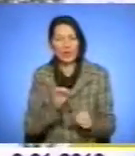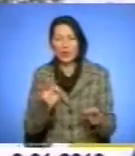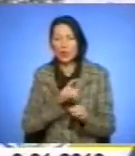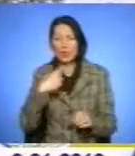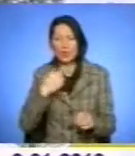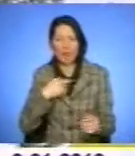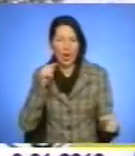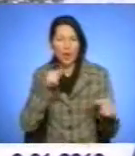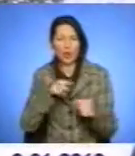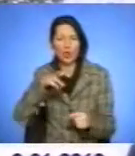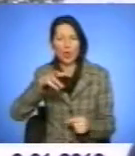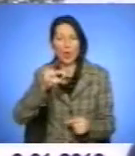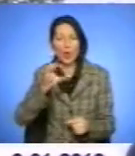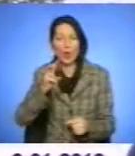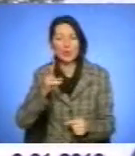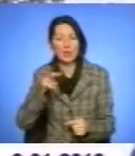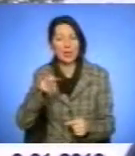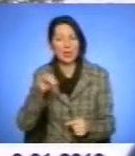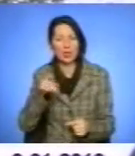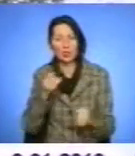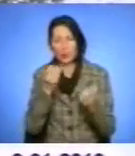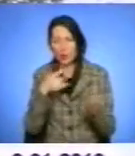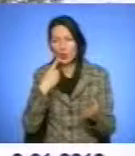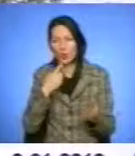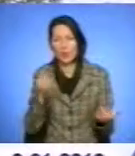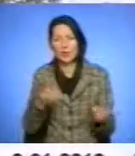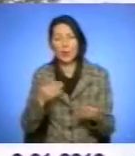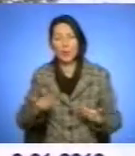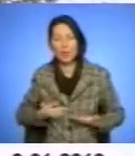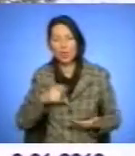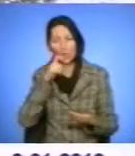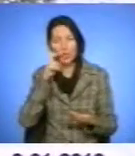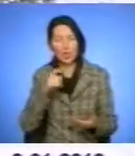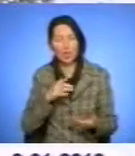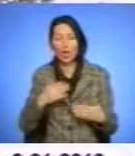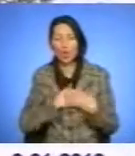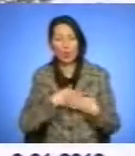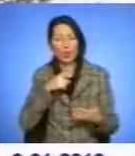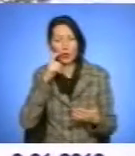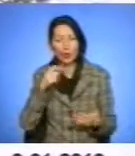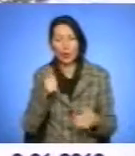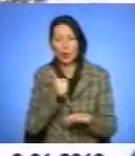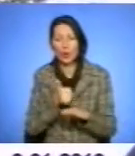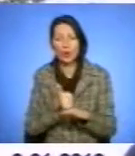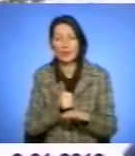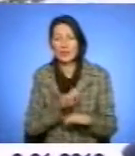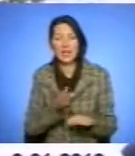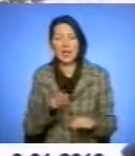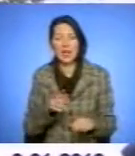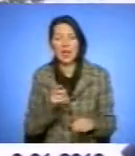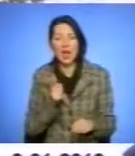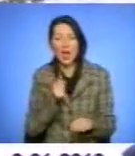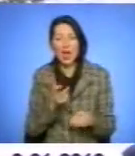говорив, що головне жити на Україні, любити Україну, і навіть немає різниці, якою ти мовою говориш, головне, що просто в душі ти був